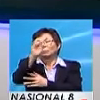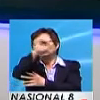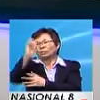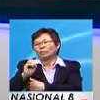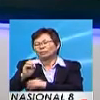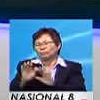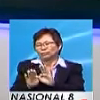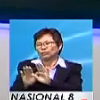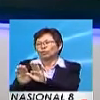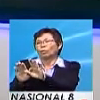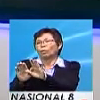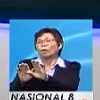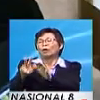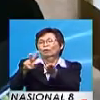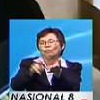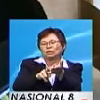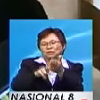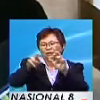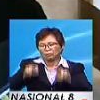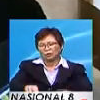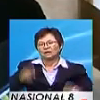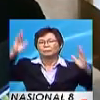rakyat Malaysia